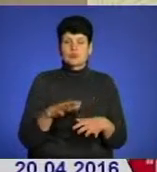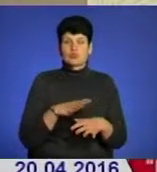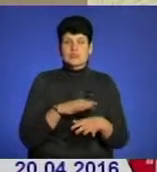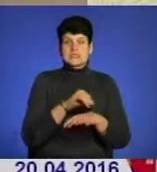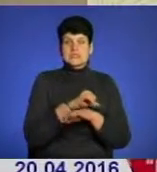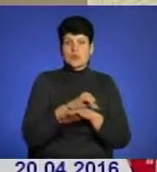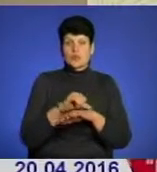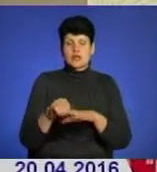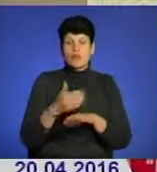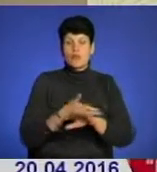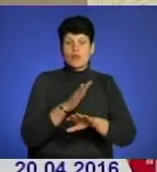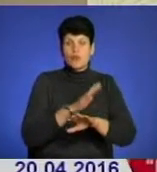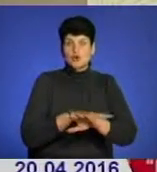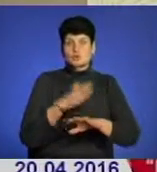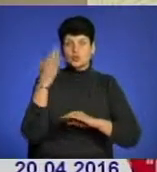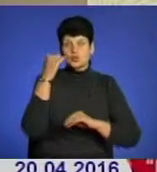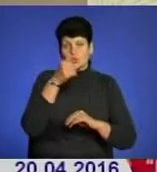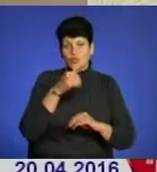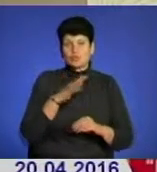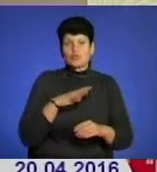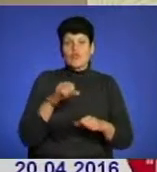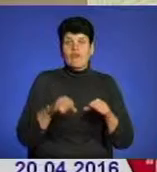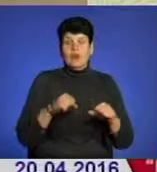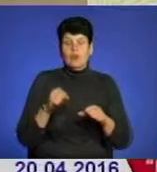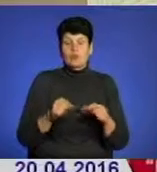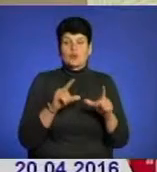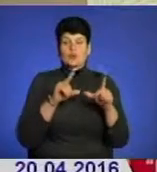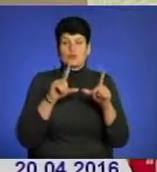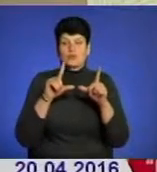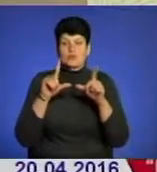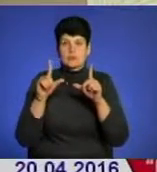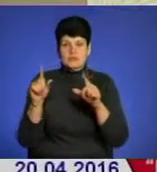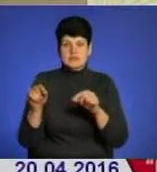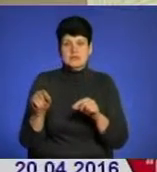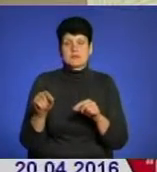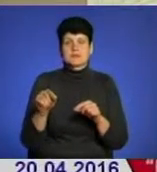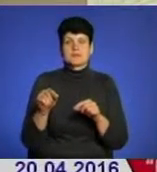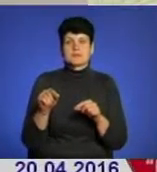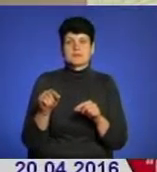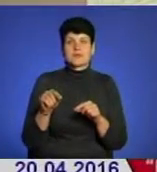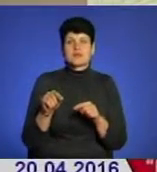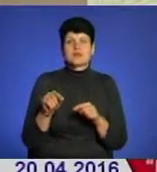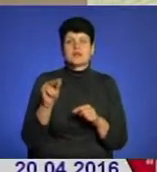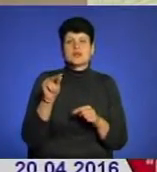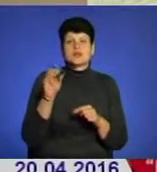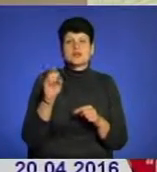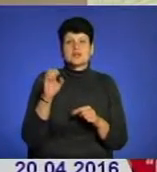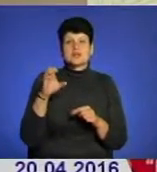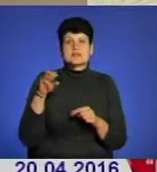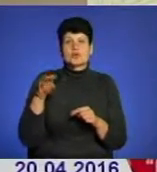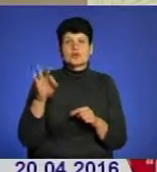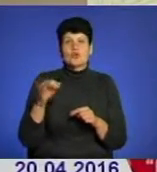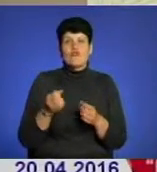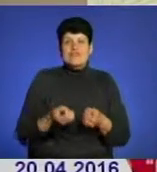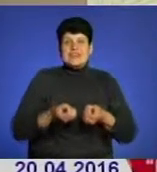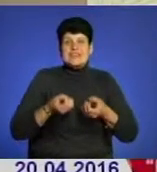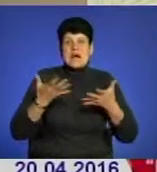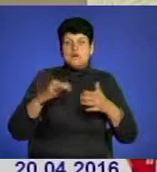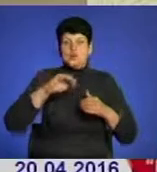кордоном вона була в Польщі минулого року, був велопробіг, то вона з велопробігом їздила до Чинстохова на Ясногору, і звідти